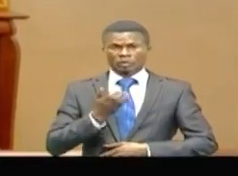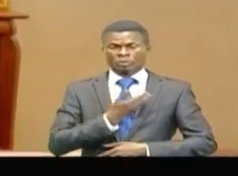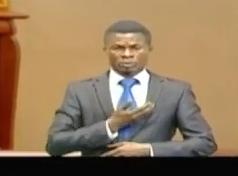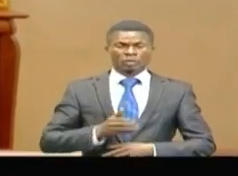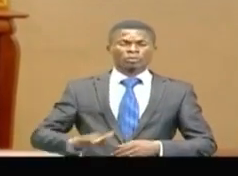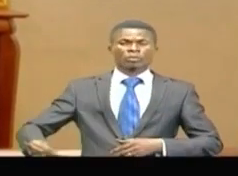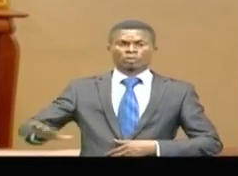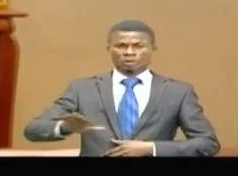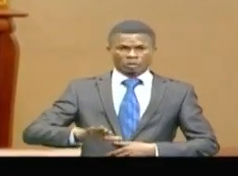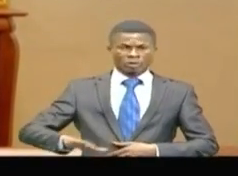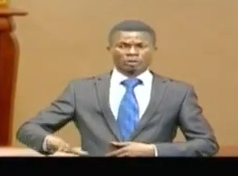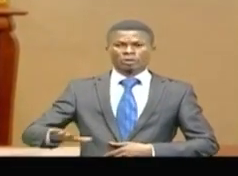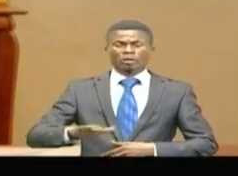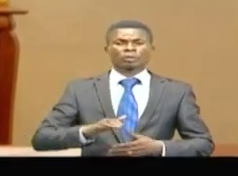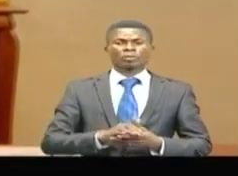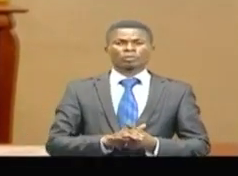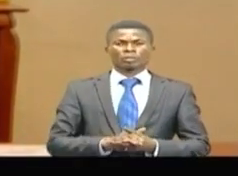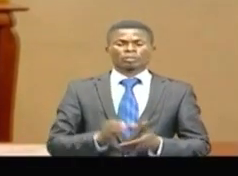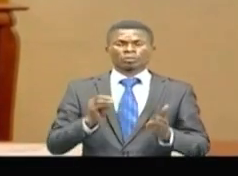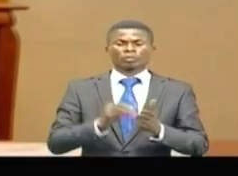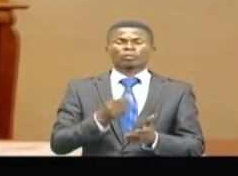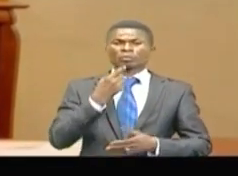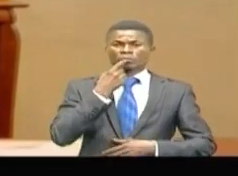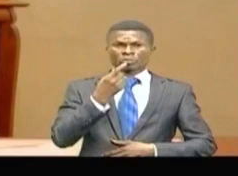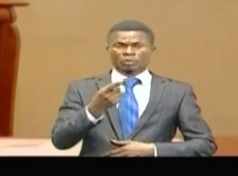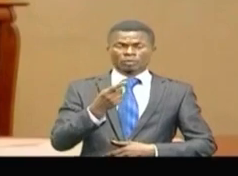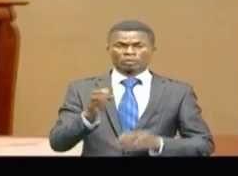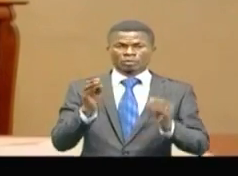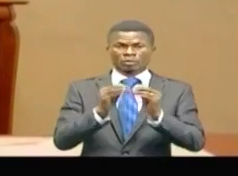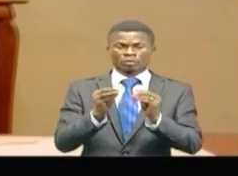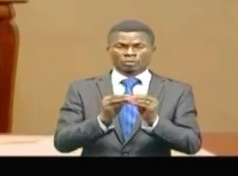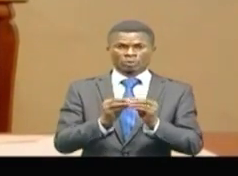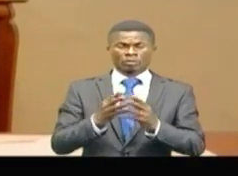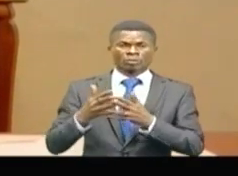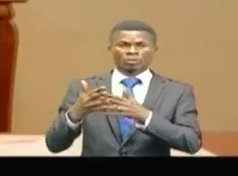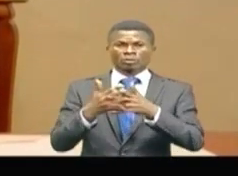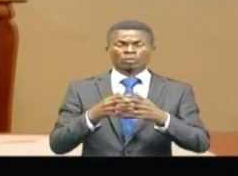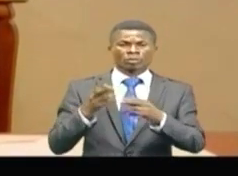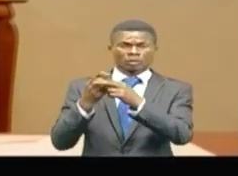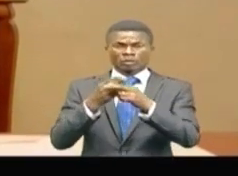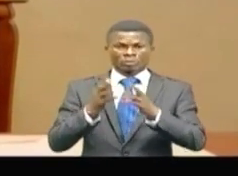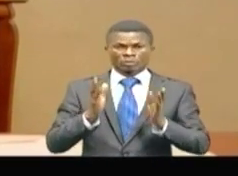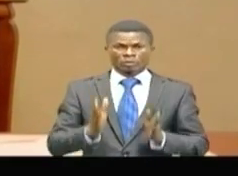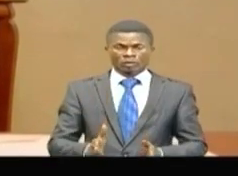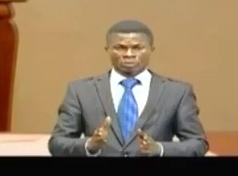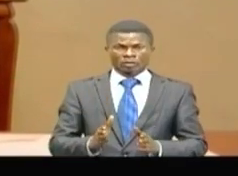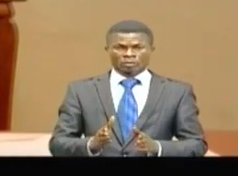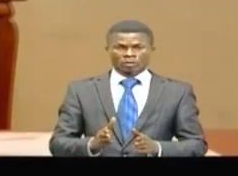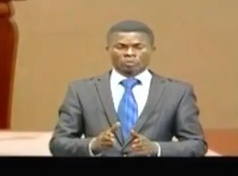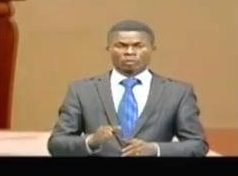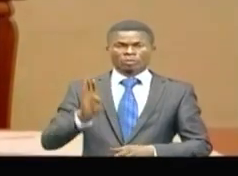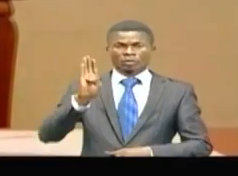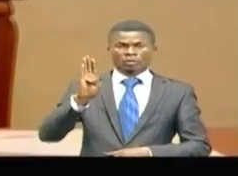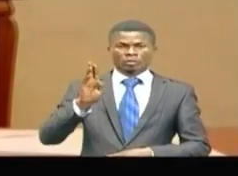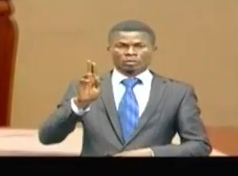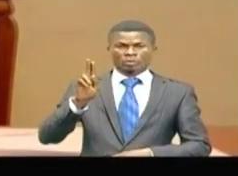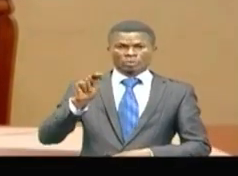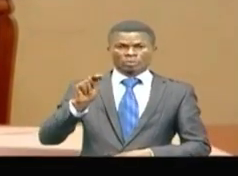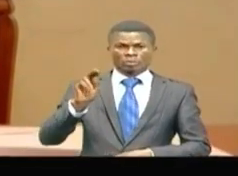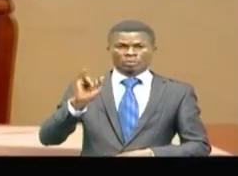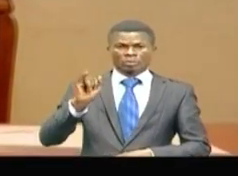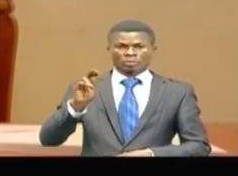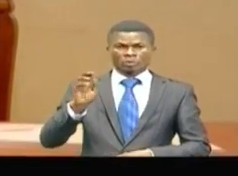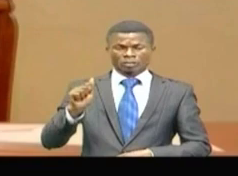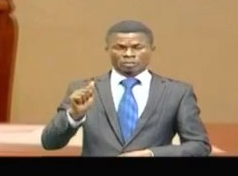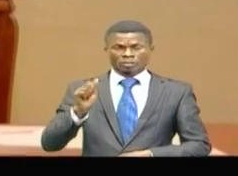territoire national. Il a indiqué que la réunion du Conseil de sécurité qu'il a dirigée à Bounia et les différentes descentes